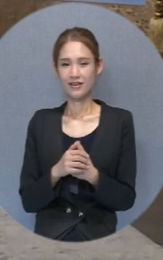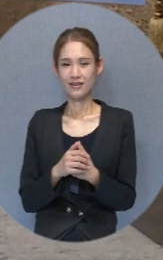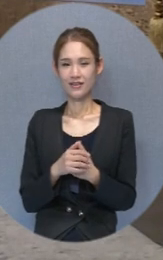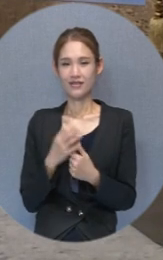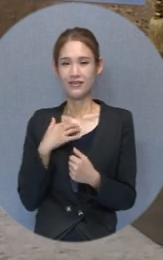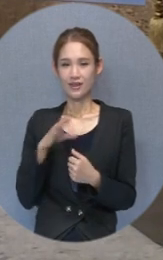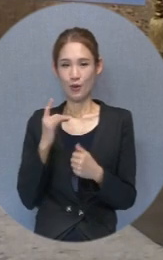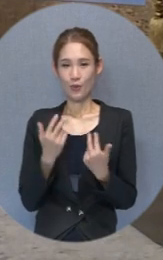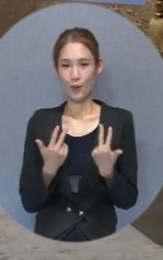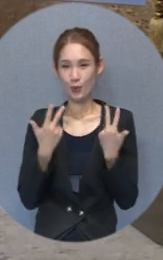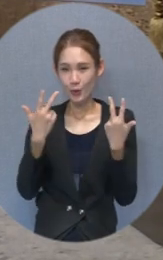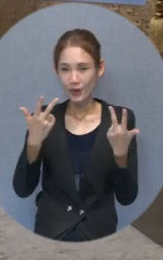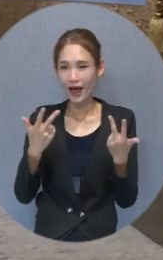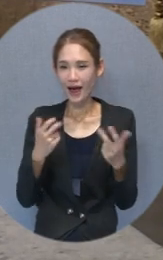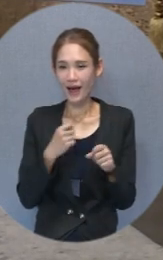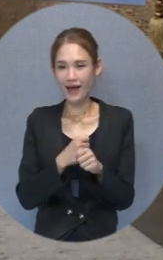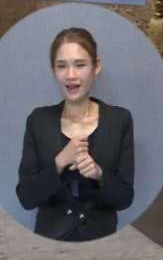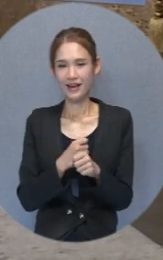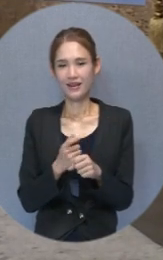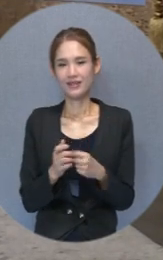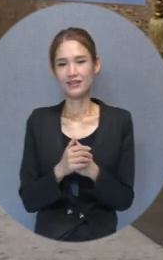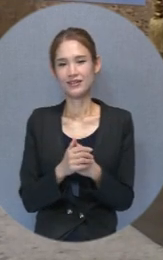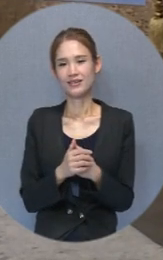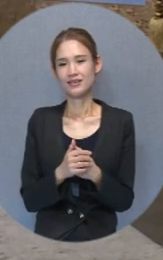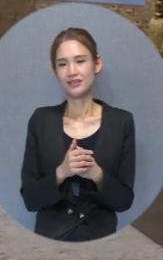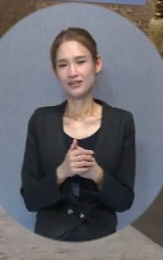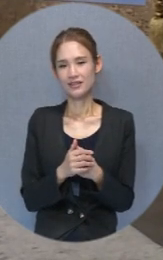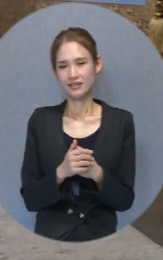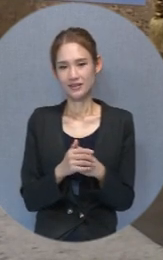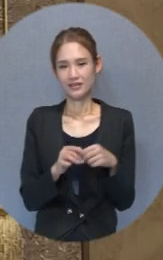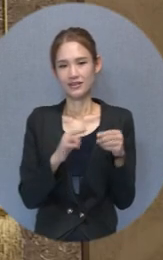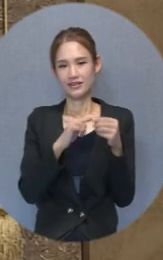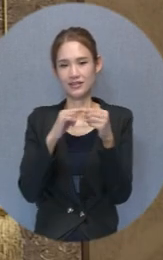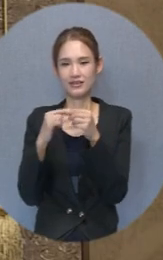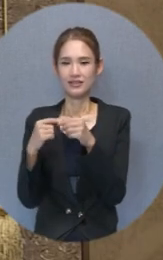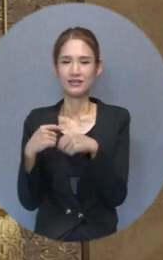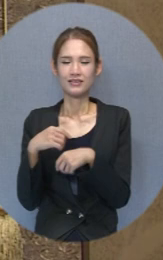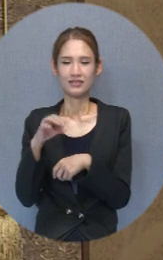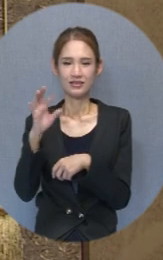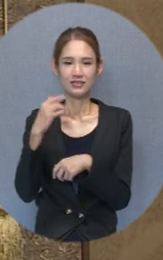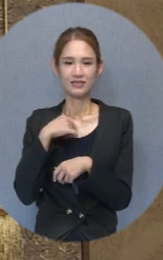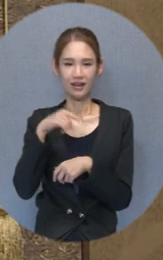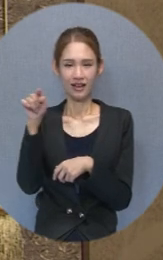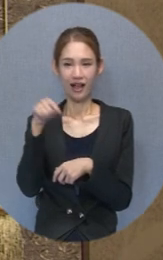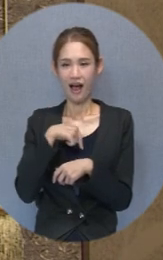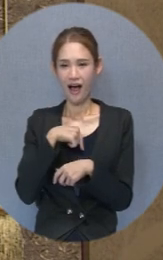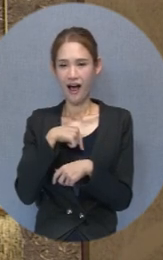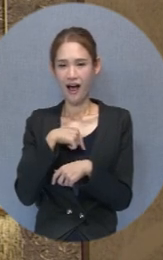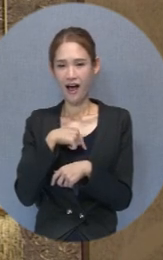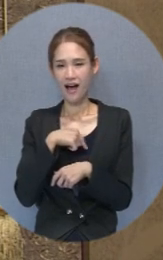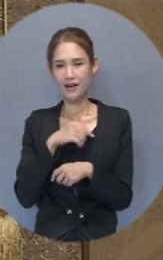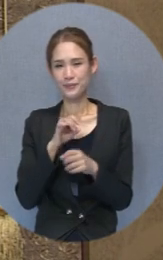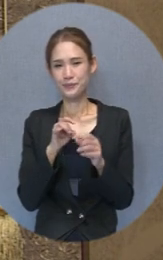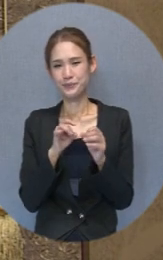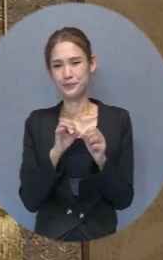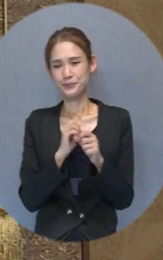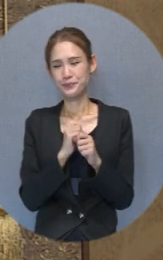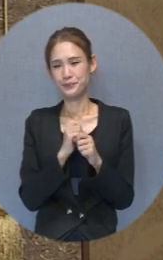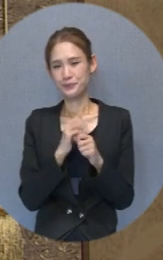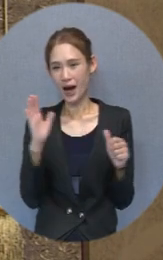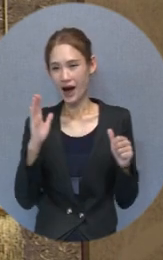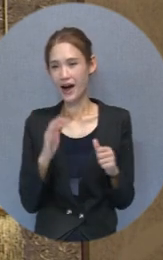네. 내가 먼저 봉사를 하겠다. 네. 그래서 이제 그 밑에 글에, 제가 네. 뭐 잠깐 나갔다